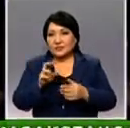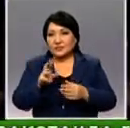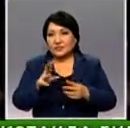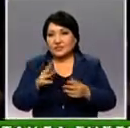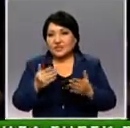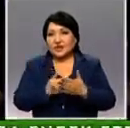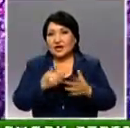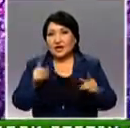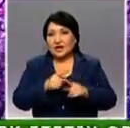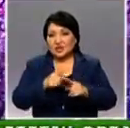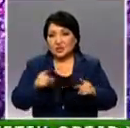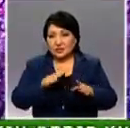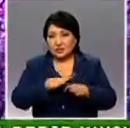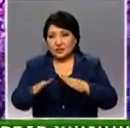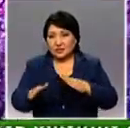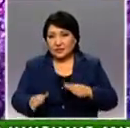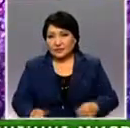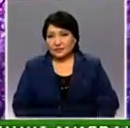орындады.